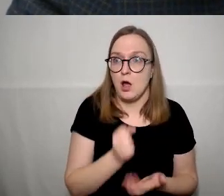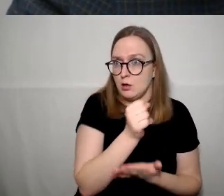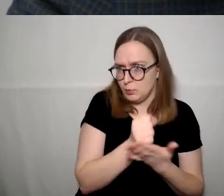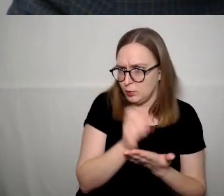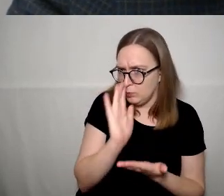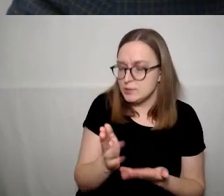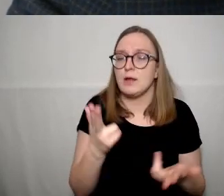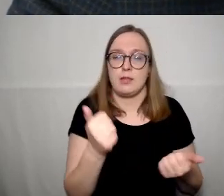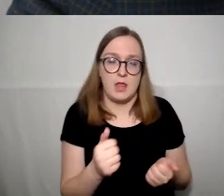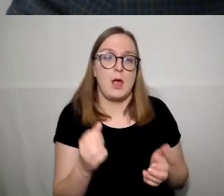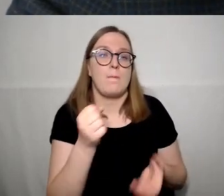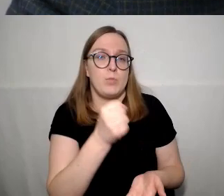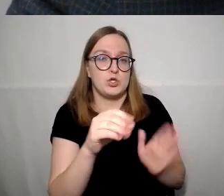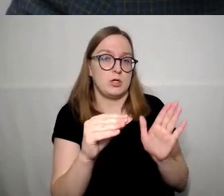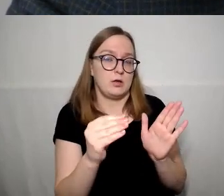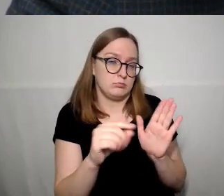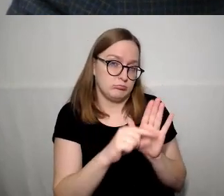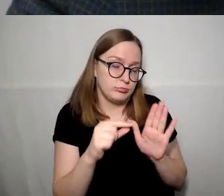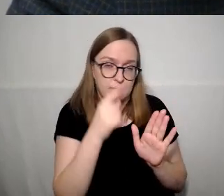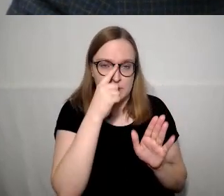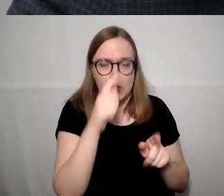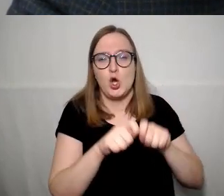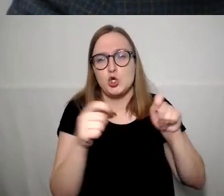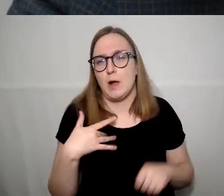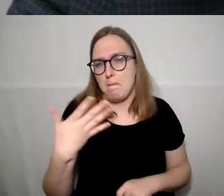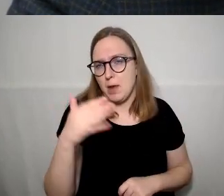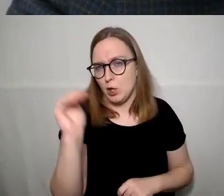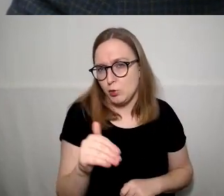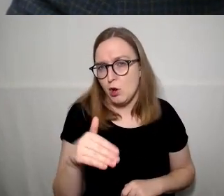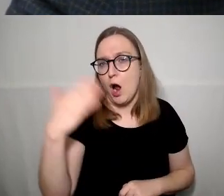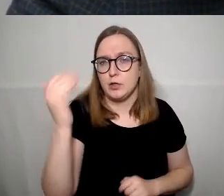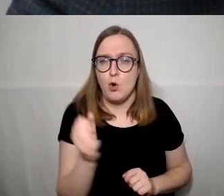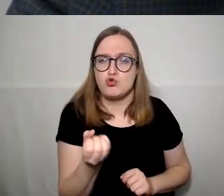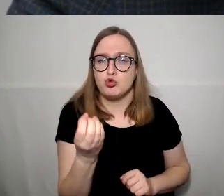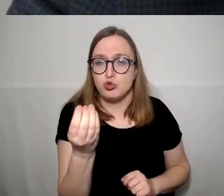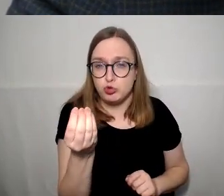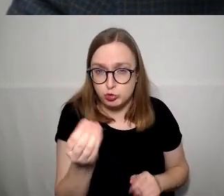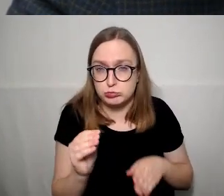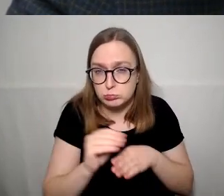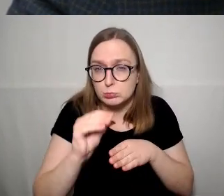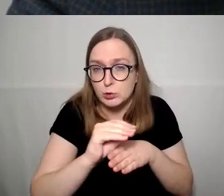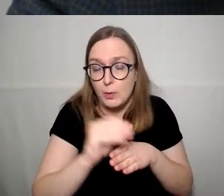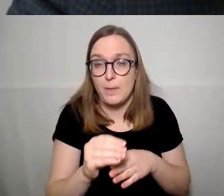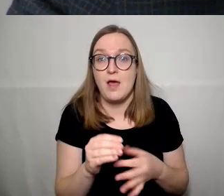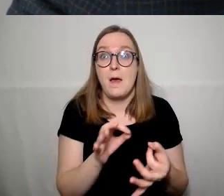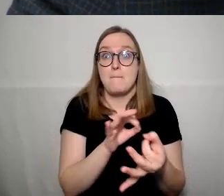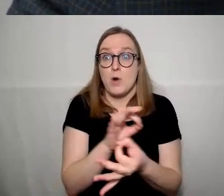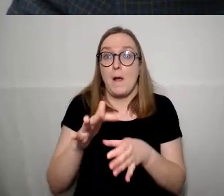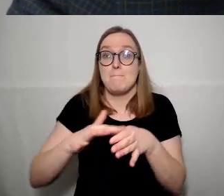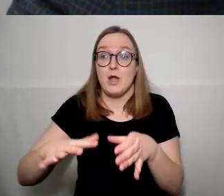eilutę, pradžiai galbūt 50 tūkstančių, paskui ta suma galėtų aukti ir tie pinigai būtų naudojami tiem projektam, kurios bendruomenės